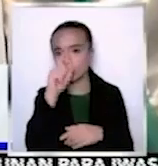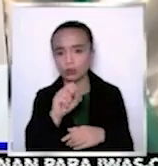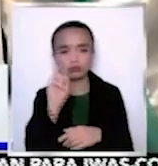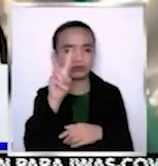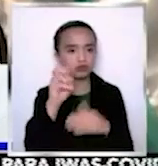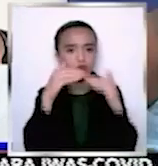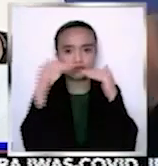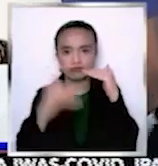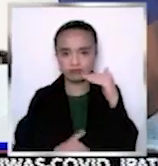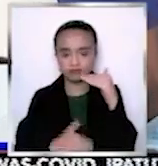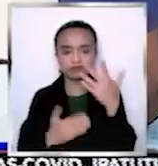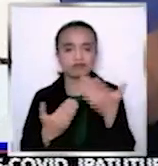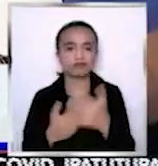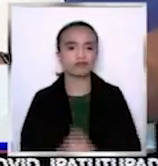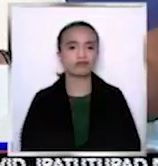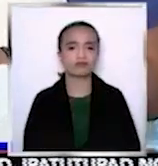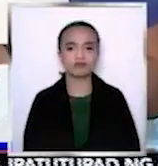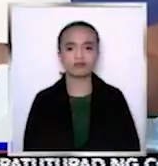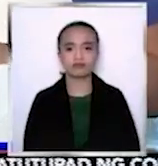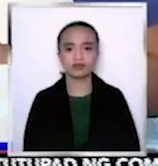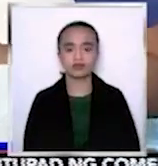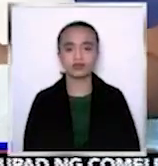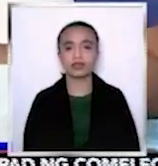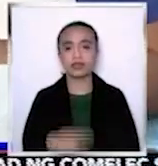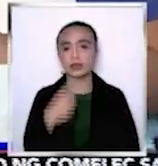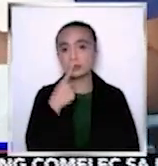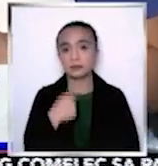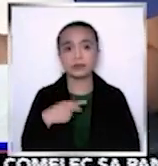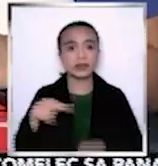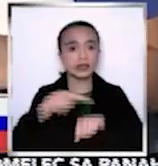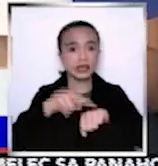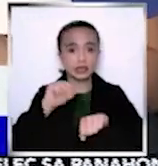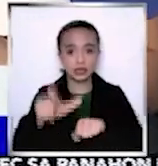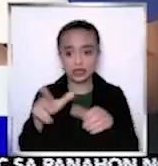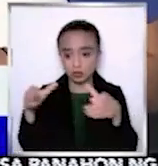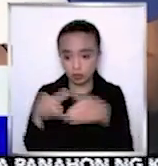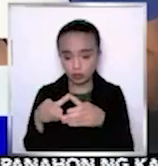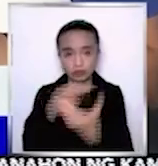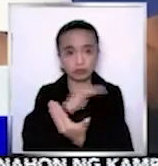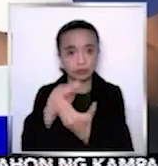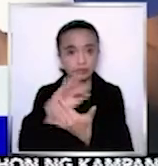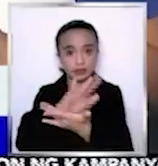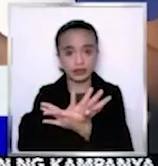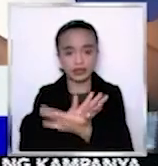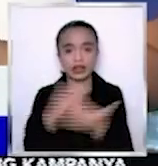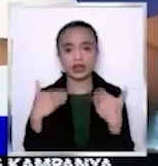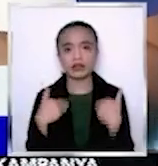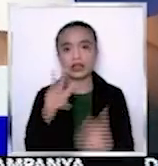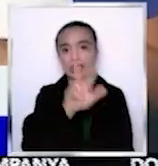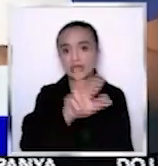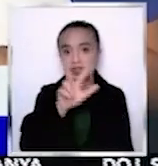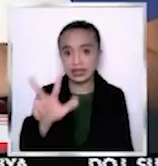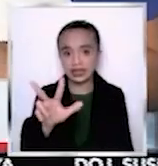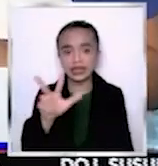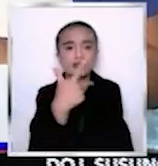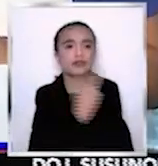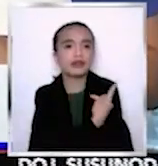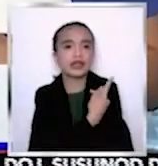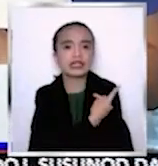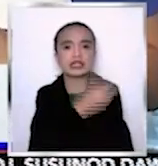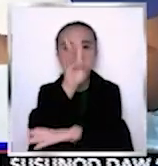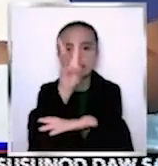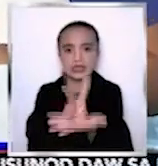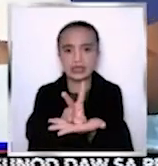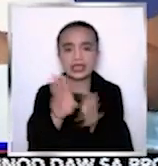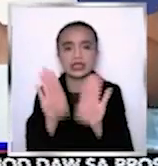to 11 years old. Ayon sa National Task Force Against COVID-19, umaabot ng 33 vaccination sites ang nagbukas para